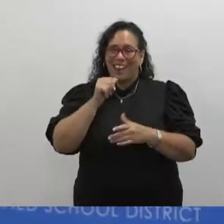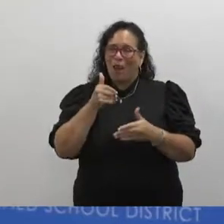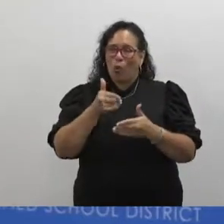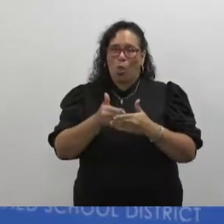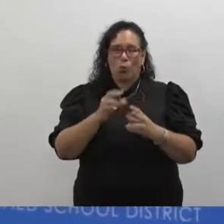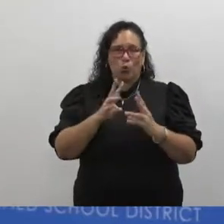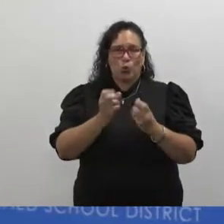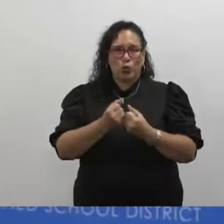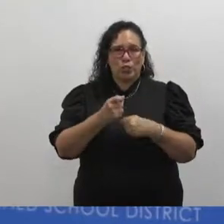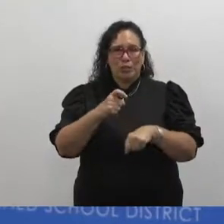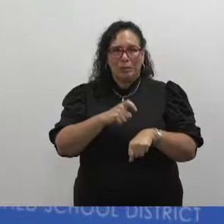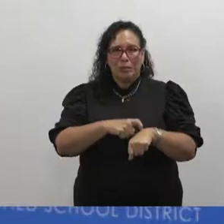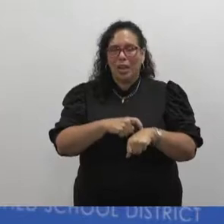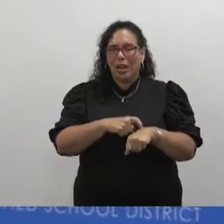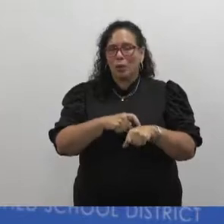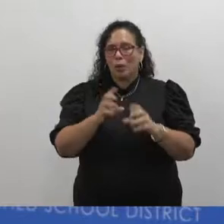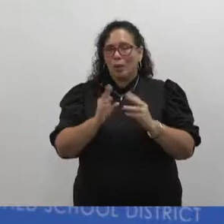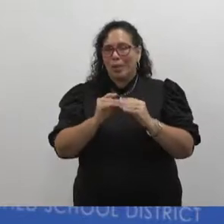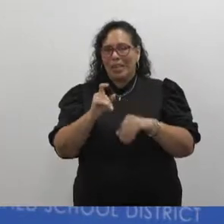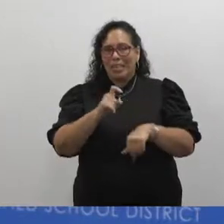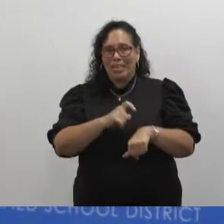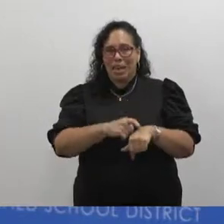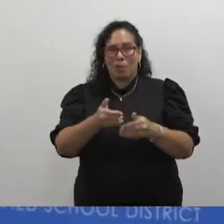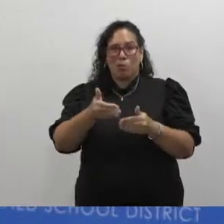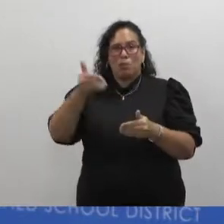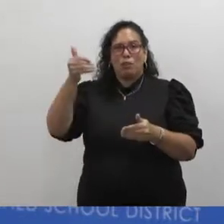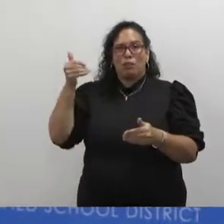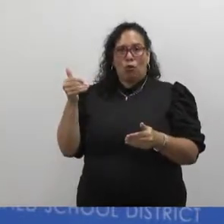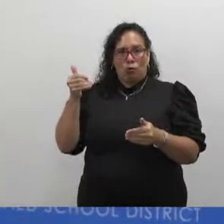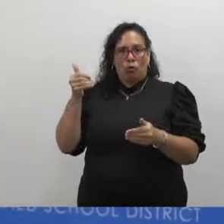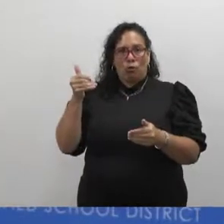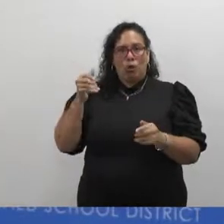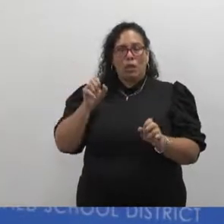Hành chế bếp xe ở bí ca chạy rộng lệch ai cả xa.